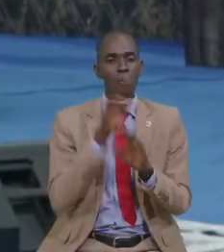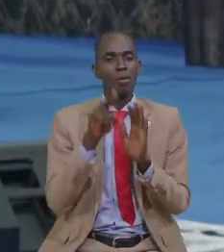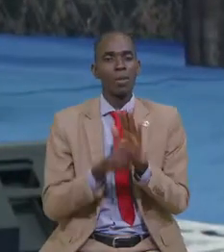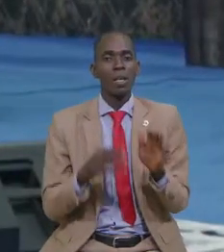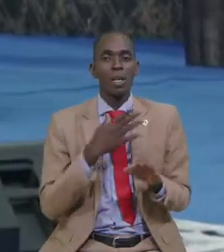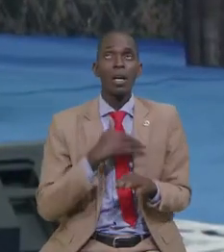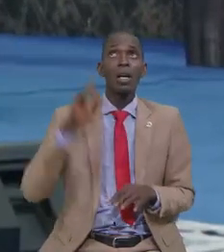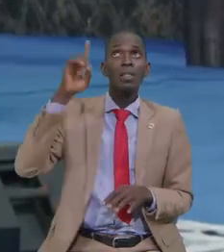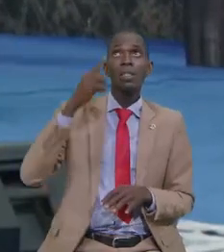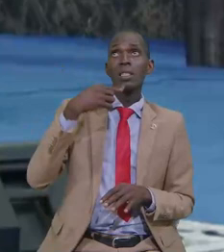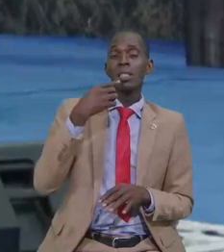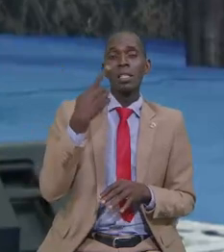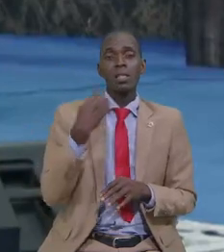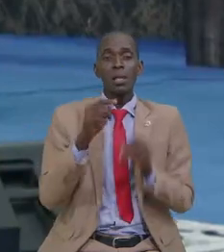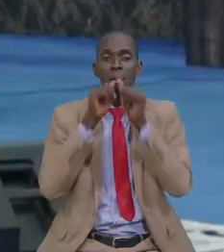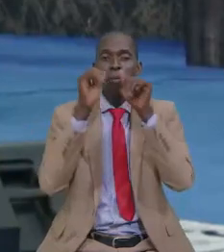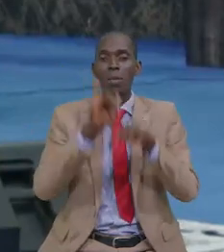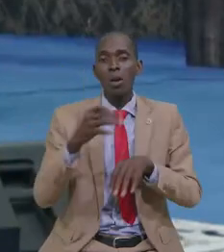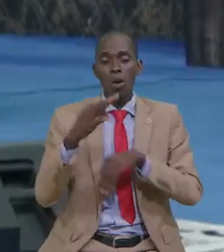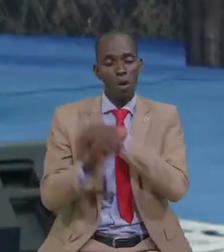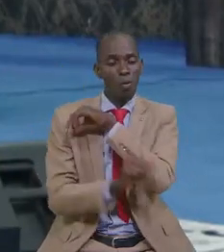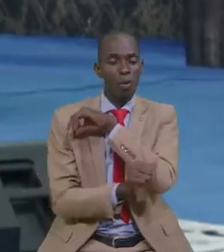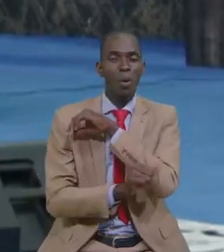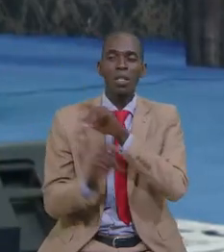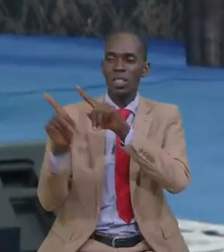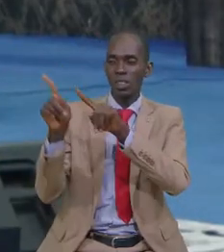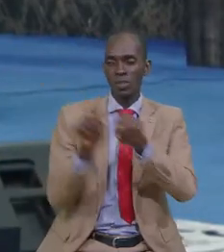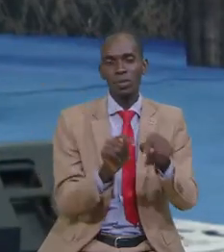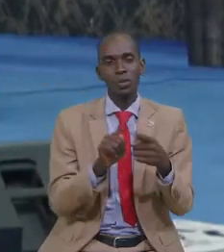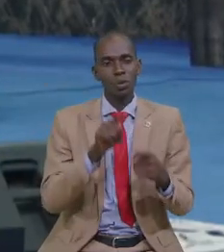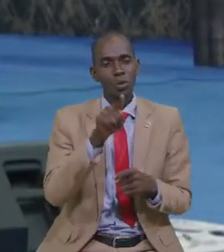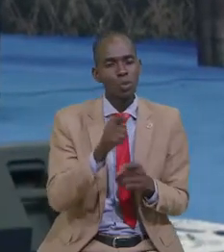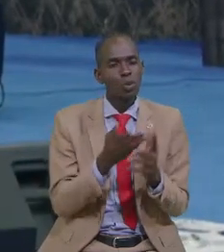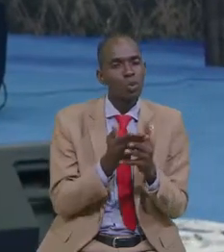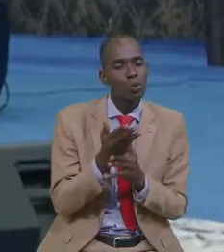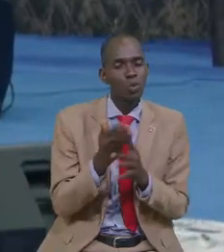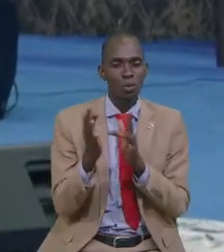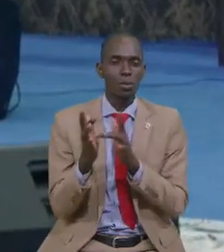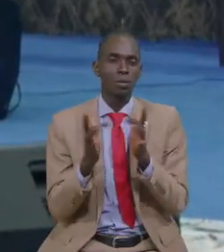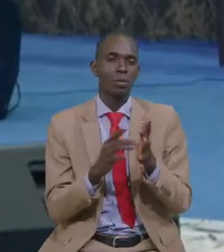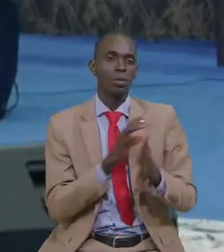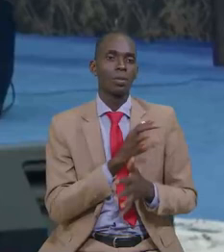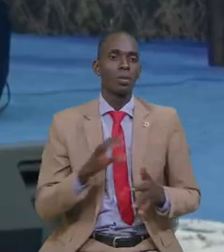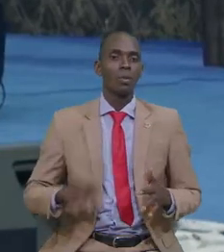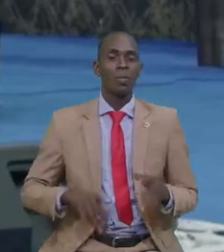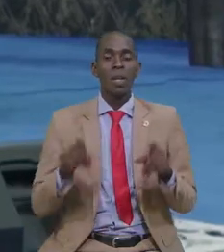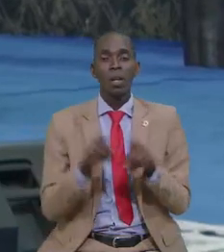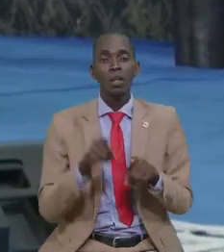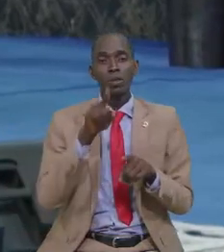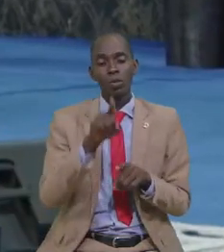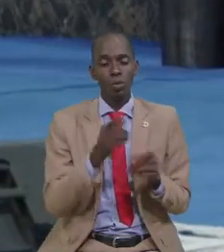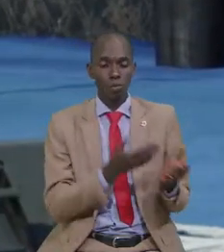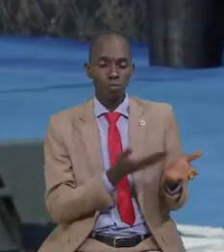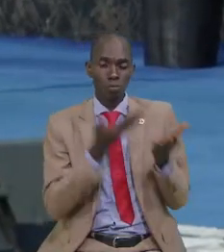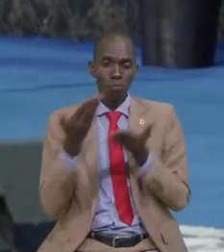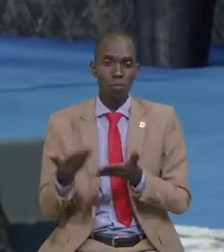et dit que la bénédiction d'Abraham vienne sur vous par Jésus-Christ.